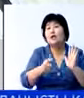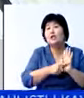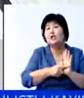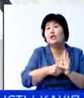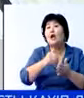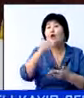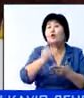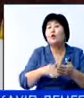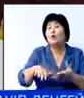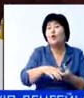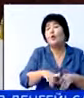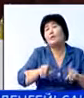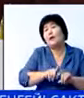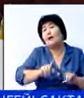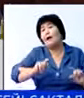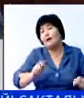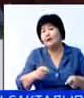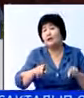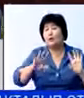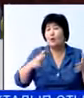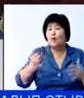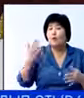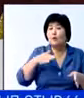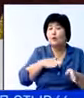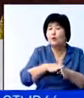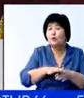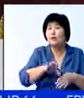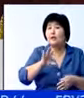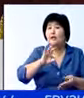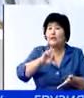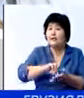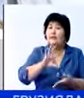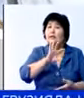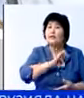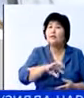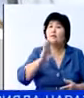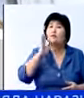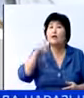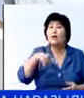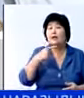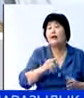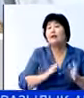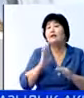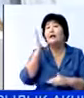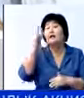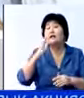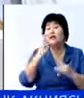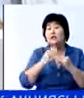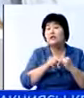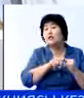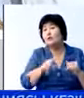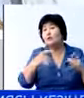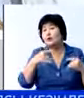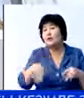тұғырнама қоғамдағы әттегені дегізетін олқылықтарын бұрмын толтыруға сеп болады деген сенімдеміз. Тал бесіктен жер бесікке дейінгі